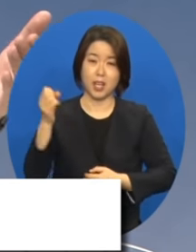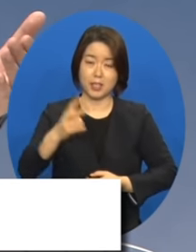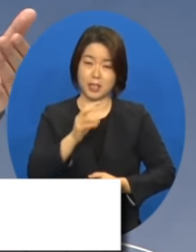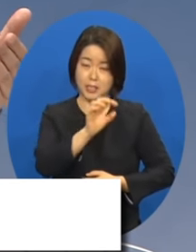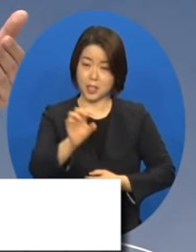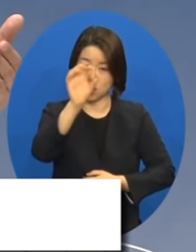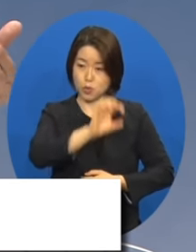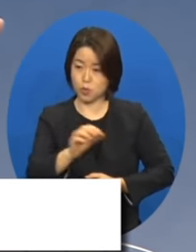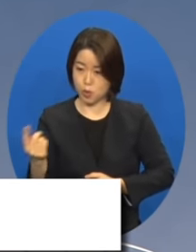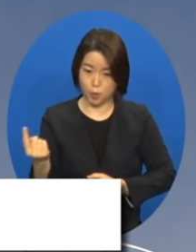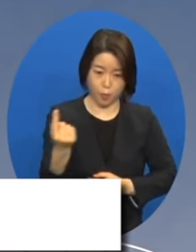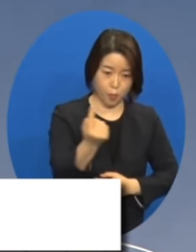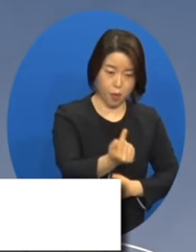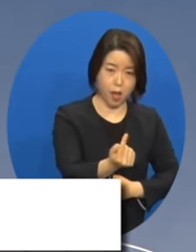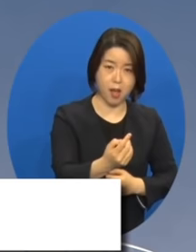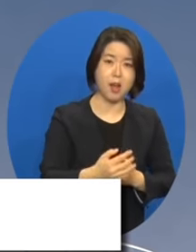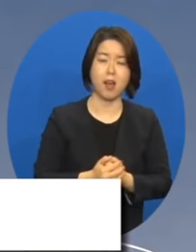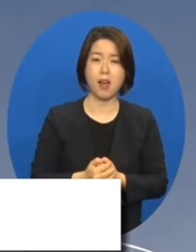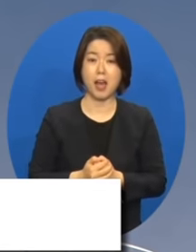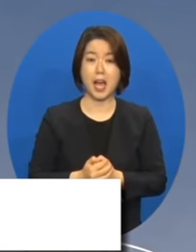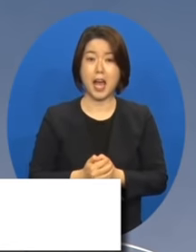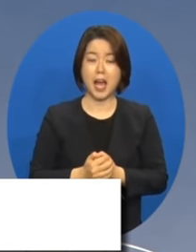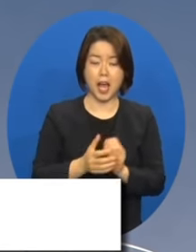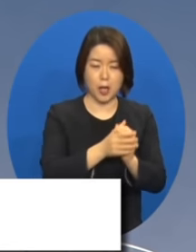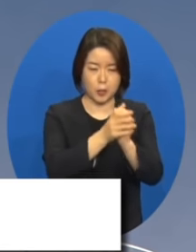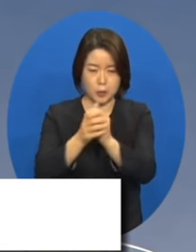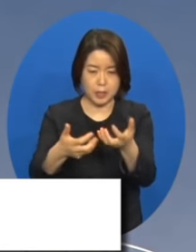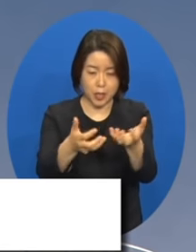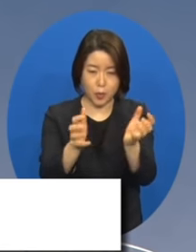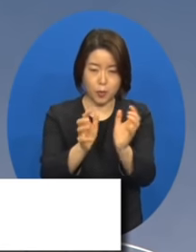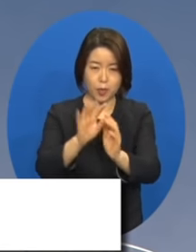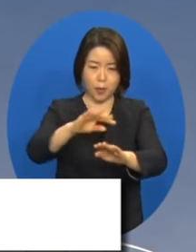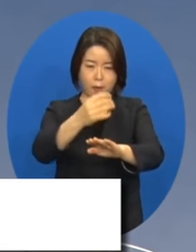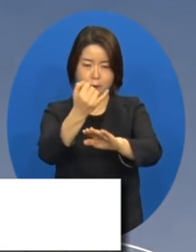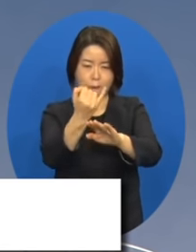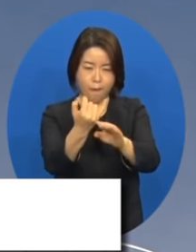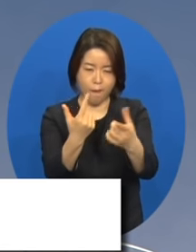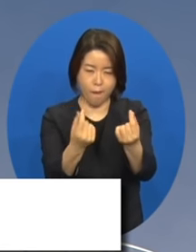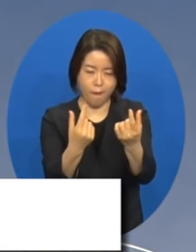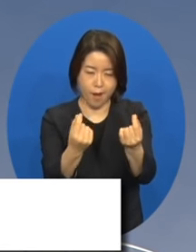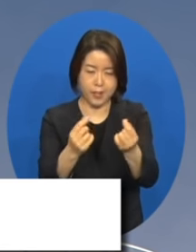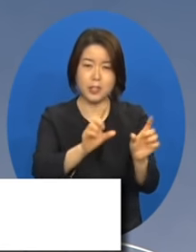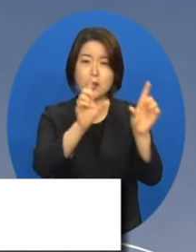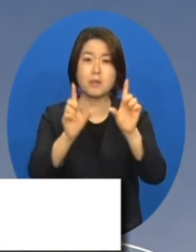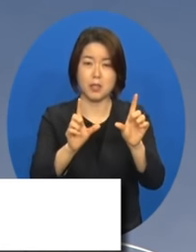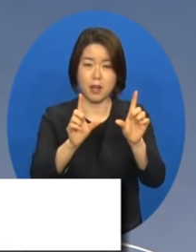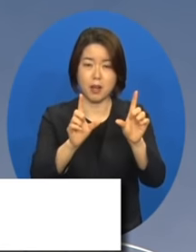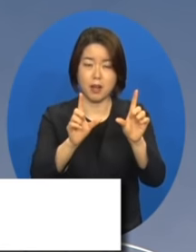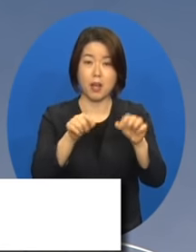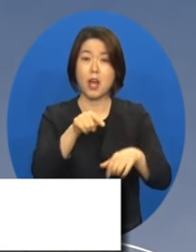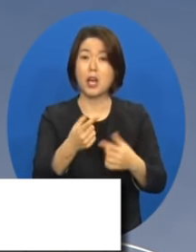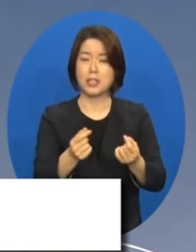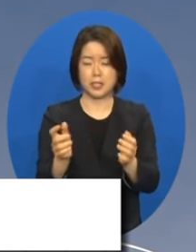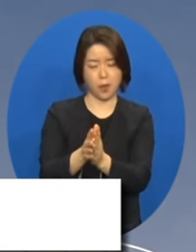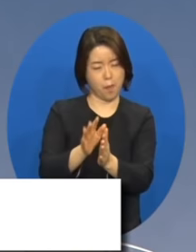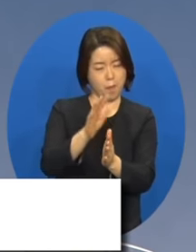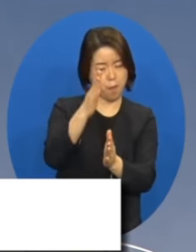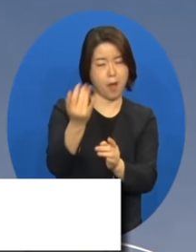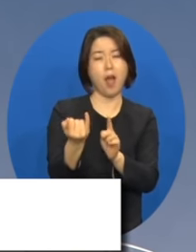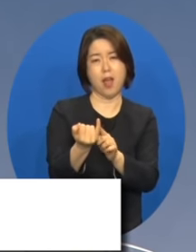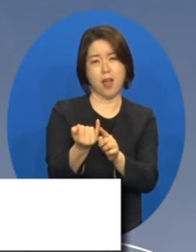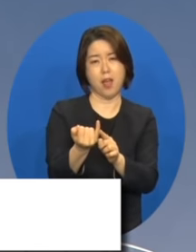유럽으로 건너와서 유럽의 사교계의 여왕으로 군림하는 이다 그랬던 요인 이었어요 근데